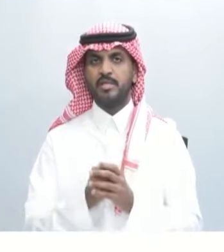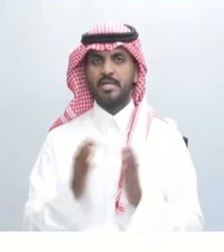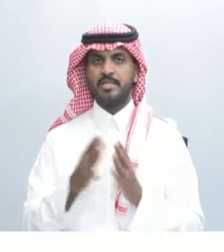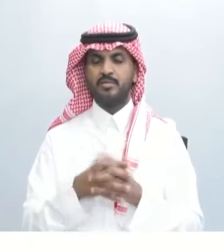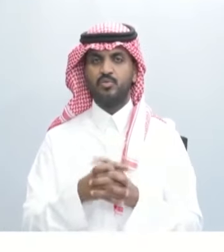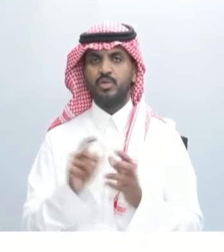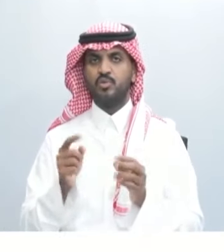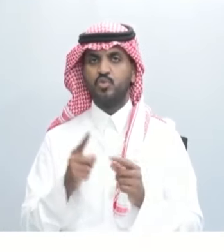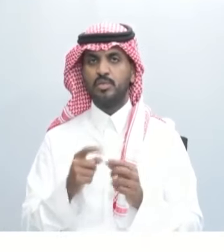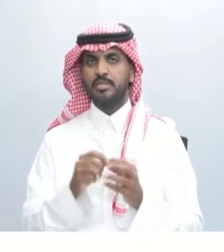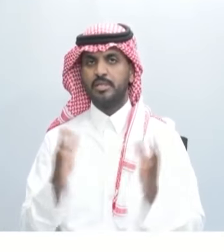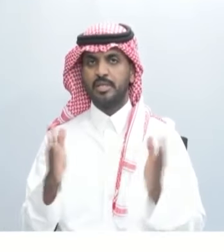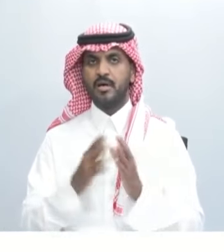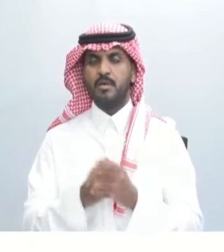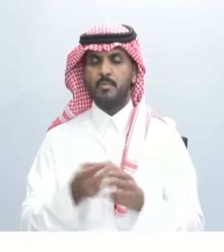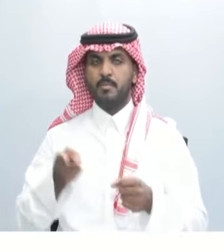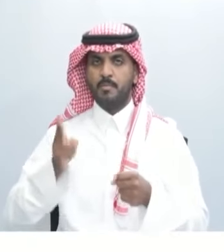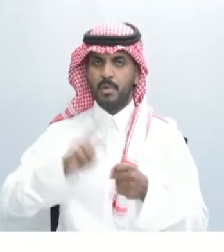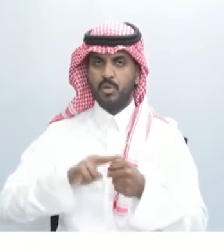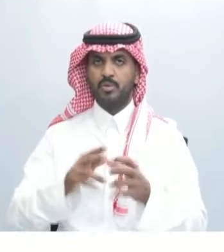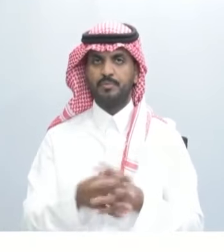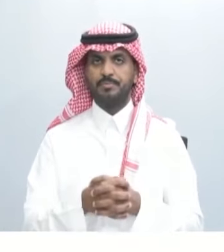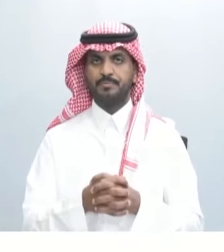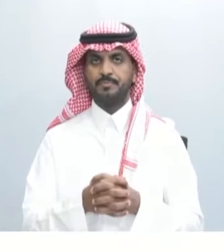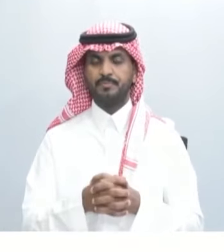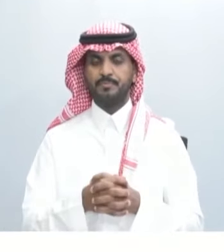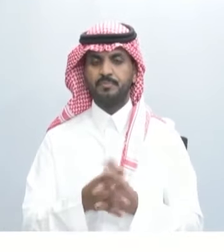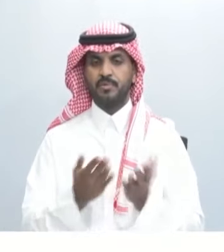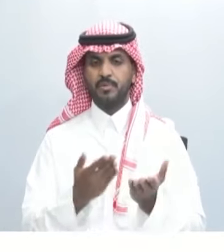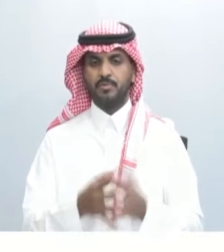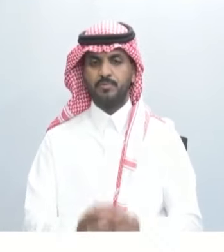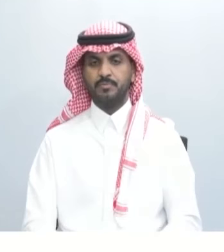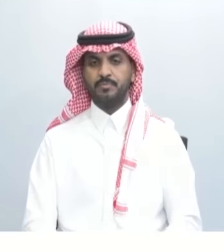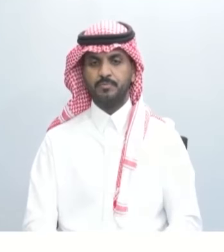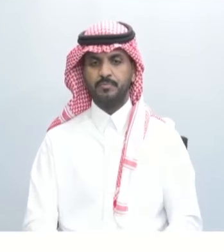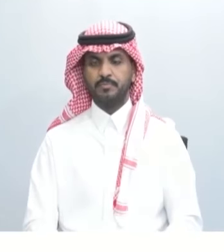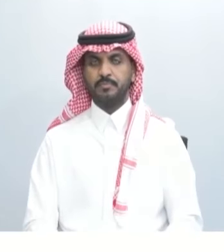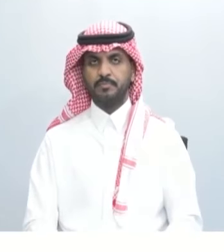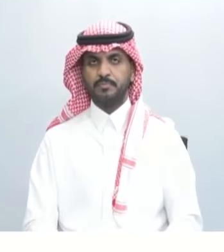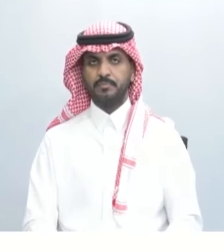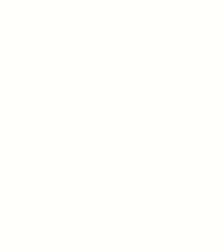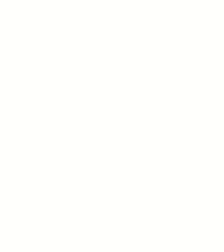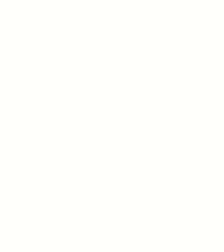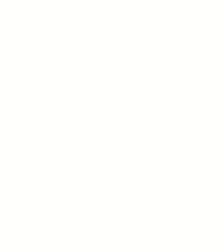نقطه لقاؤهم مره اخرى بارك الله فيكم في هذا النمط تفضلي يا مبدعين